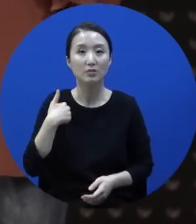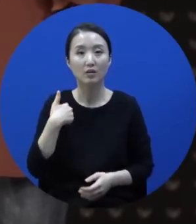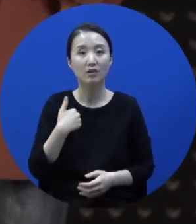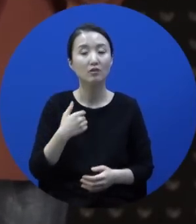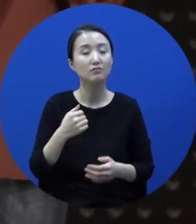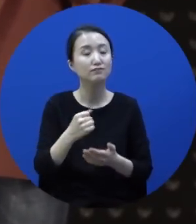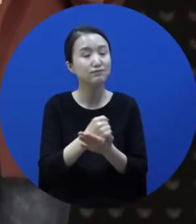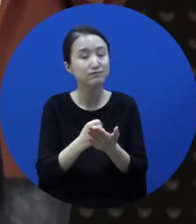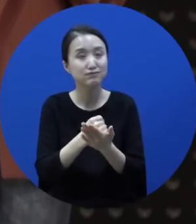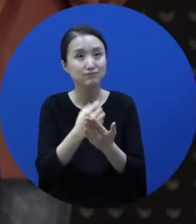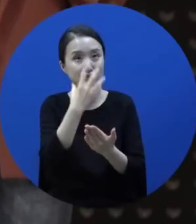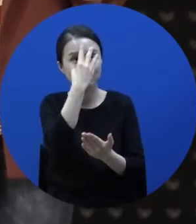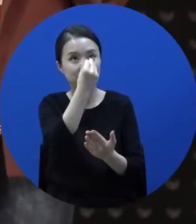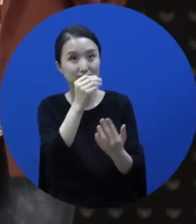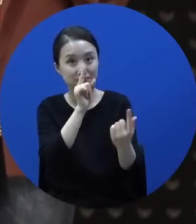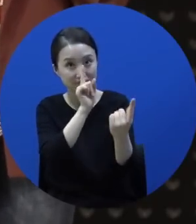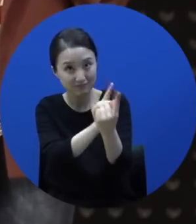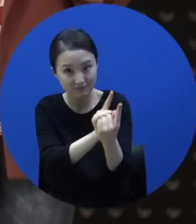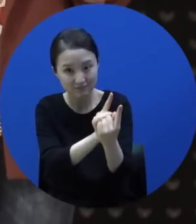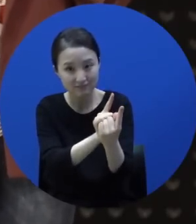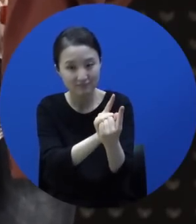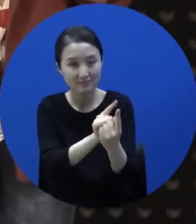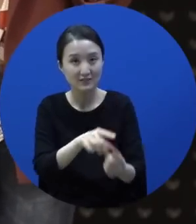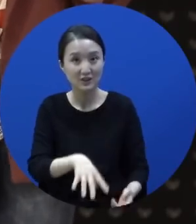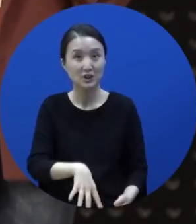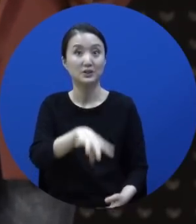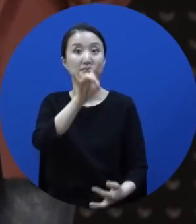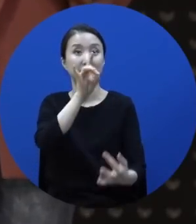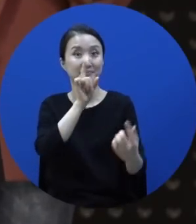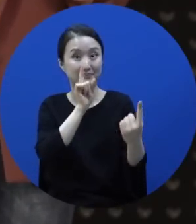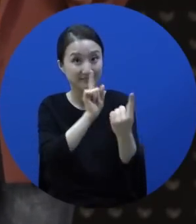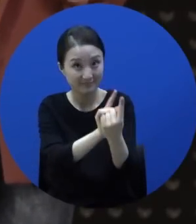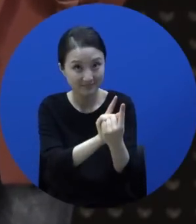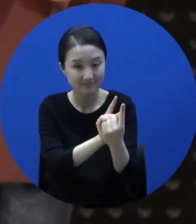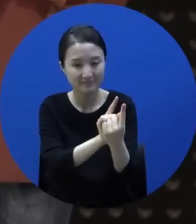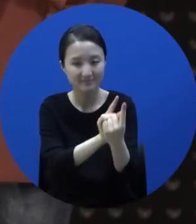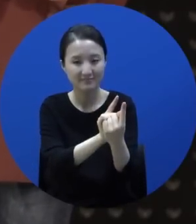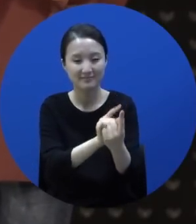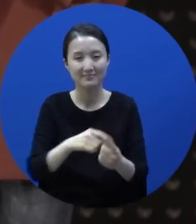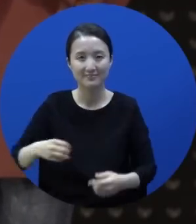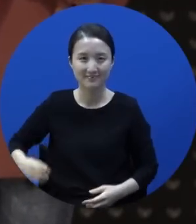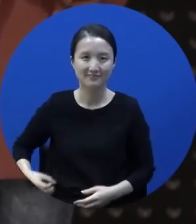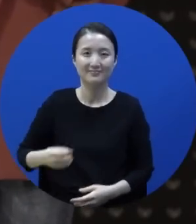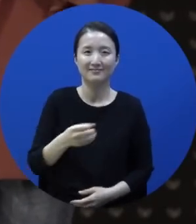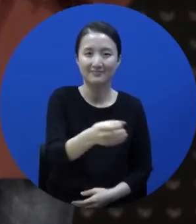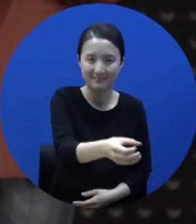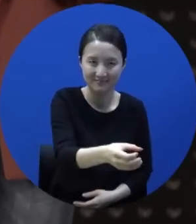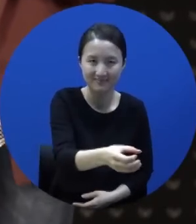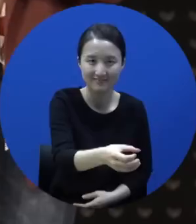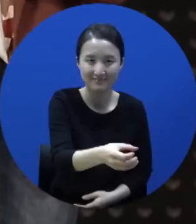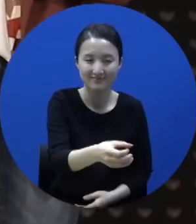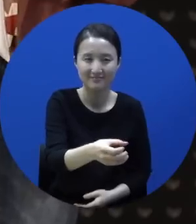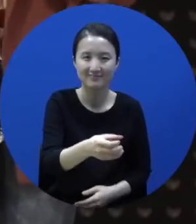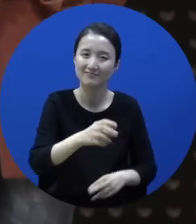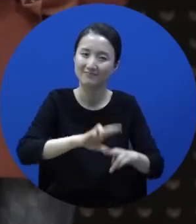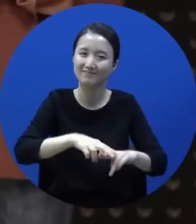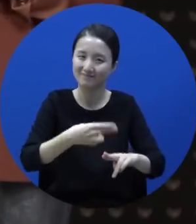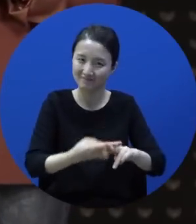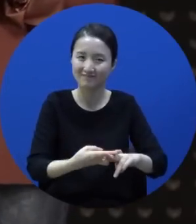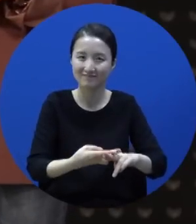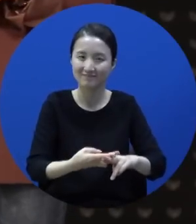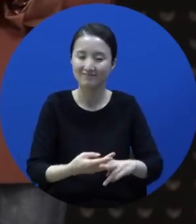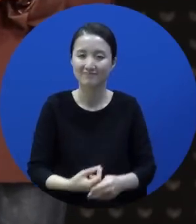누구든 만나게 된첫 번째 대 누구든 만나게 되는 첫 번째 사람. 첫 번째 사람에게 그 음료수를